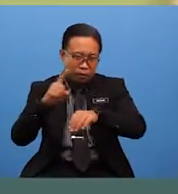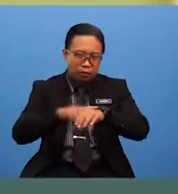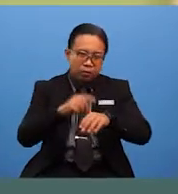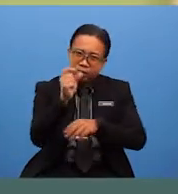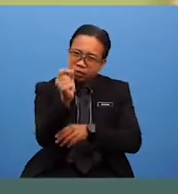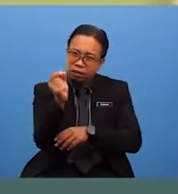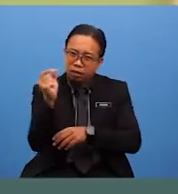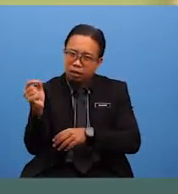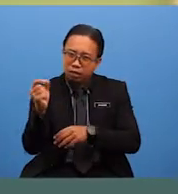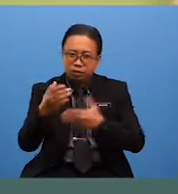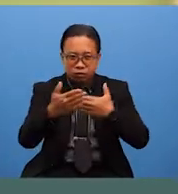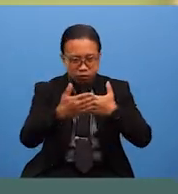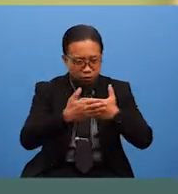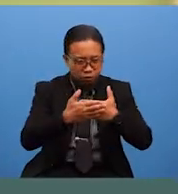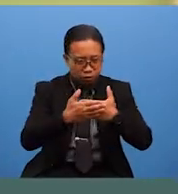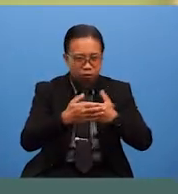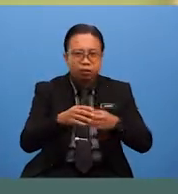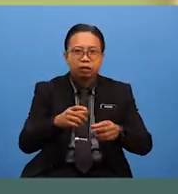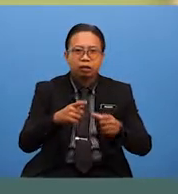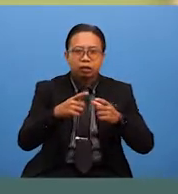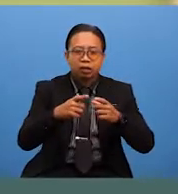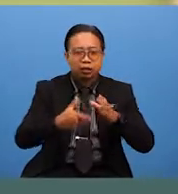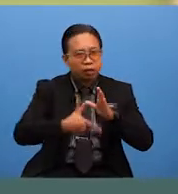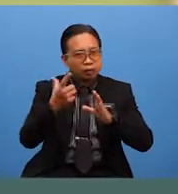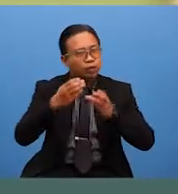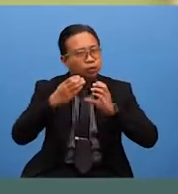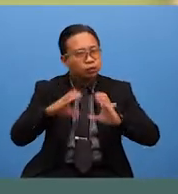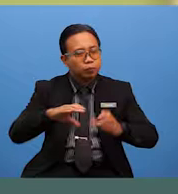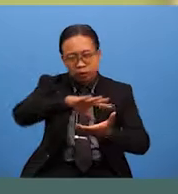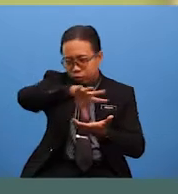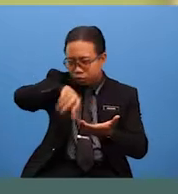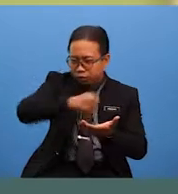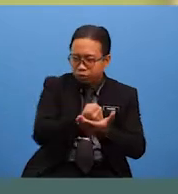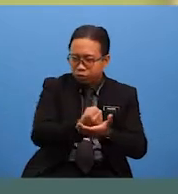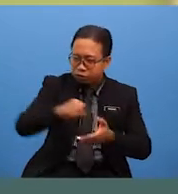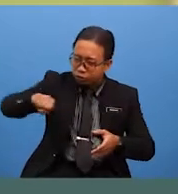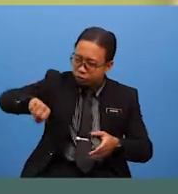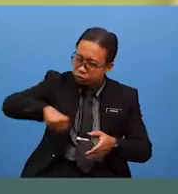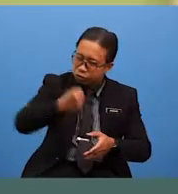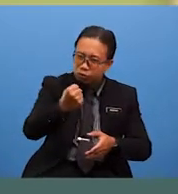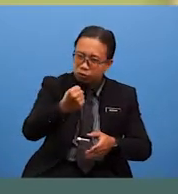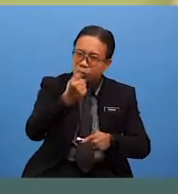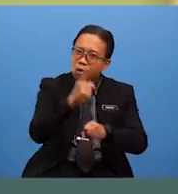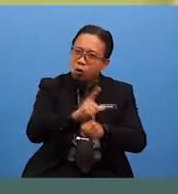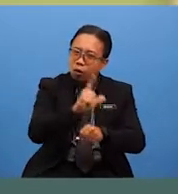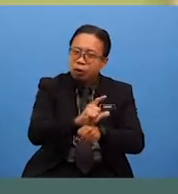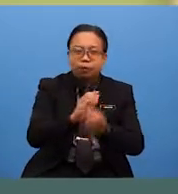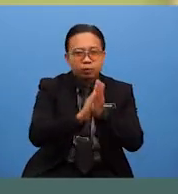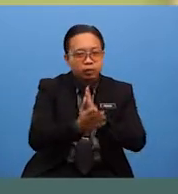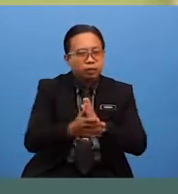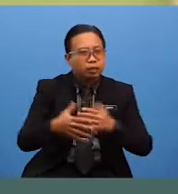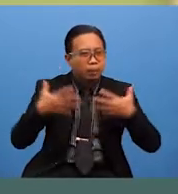lain yang bersentuhan dengan lebih keras sehingga keseluruhan sendok logam ini menjadi panas